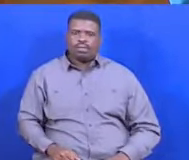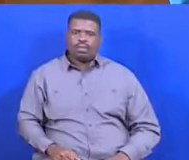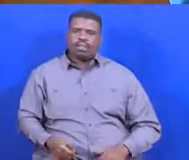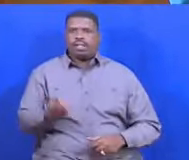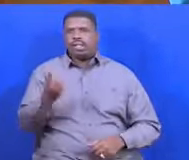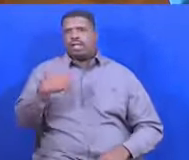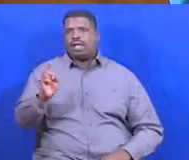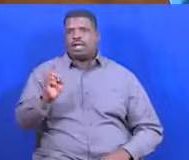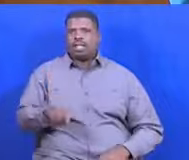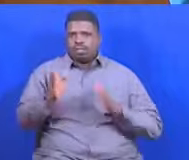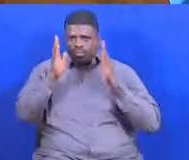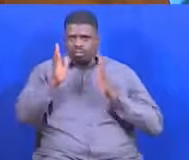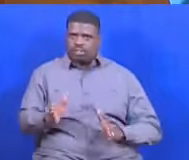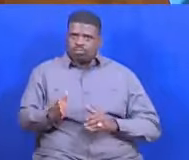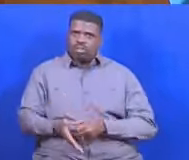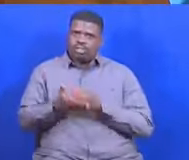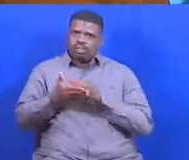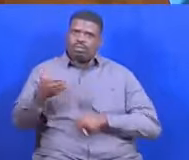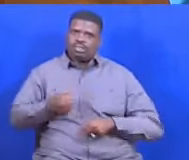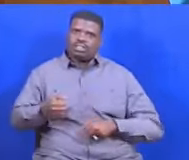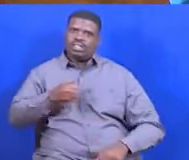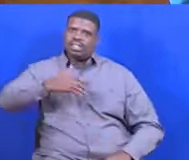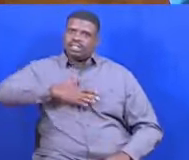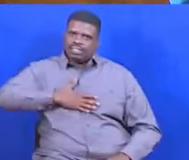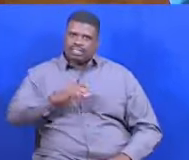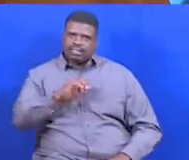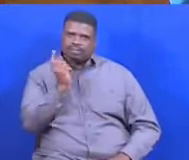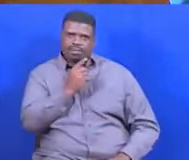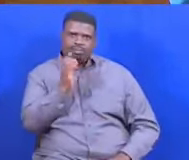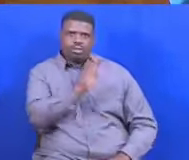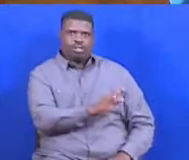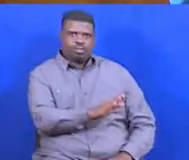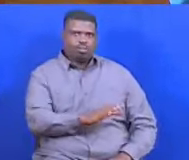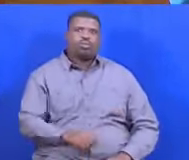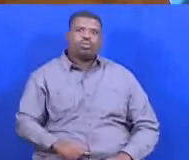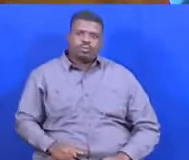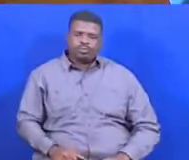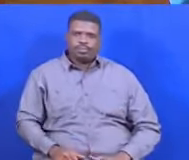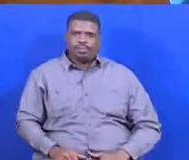Aya, Mheshimiwa Naibu Waziri, asante sana kwa majibu yako kwa maswali ya Mheshimiwa Wabunge.